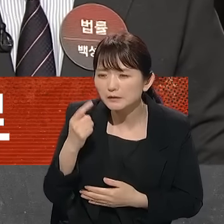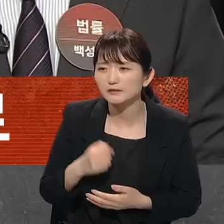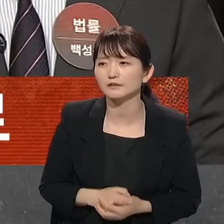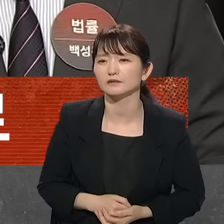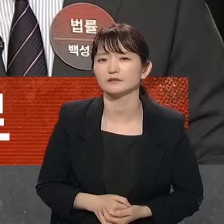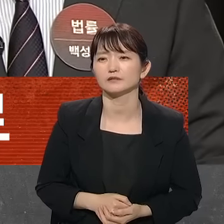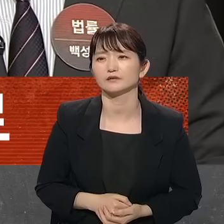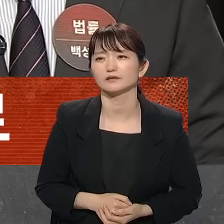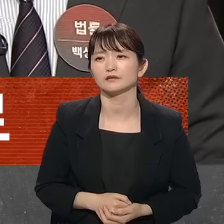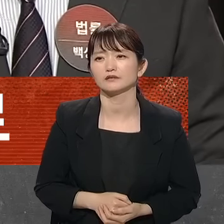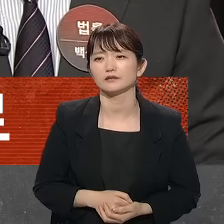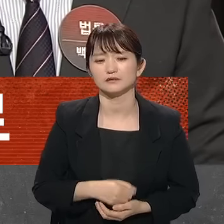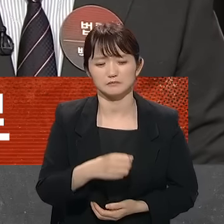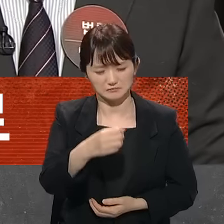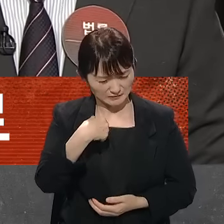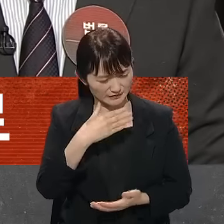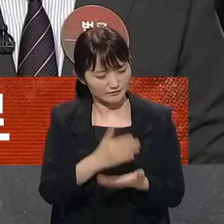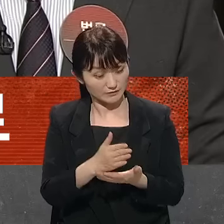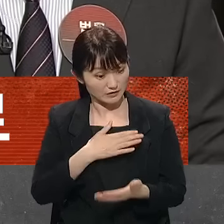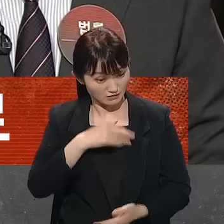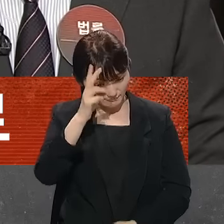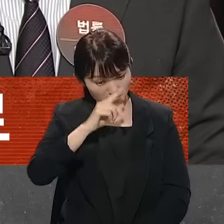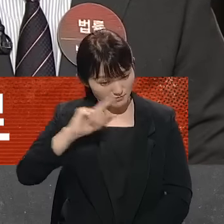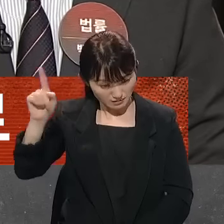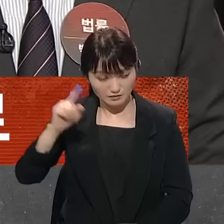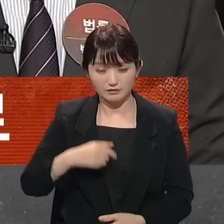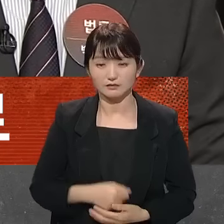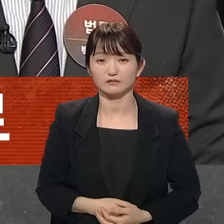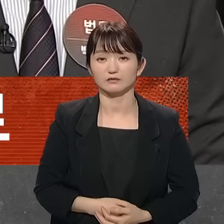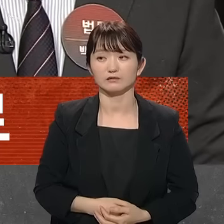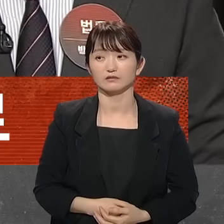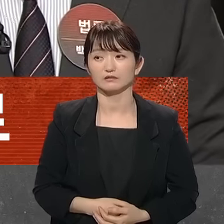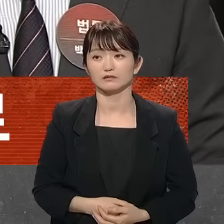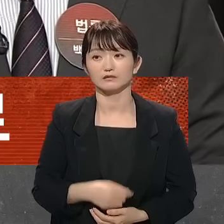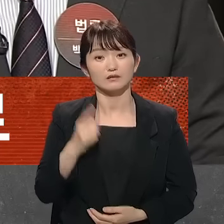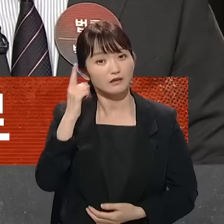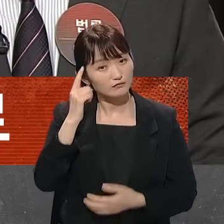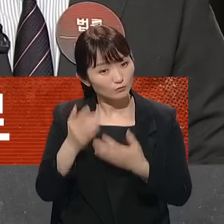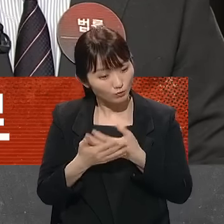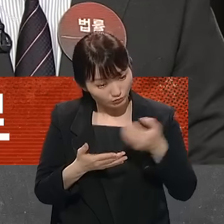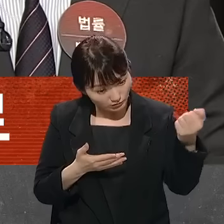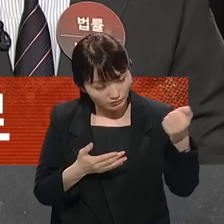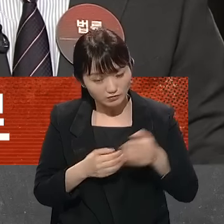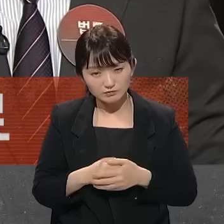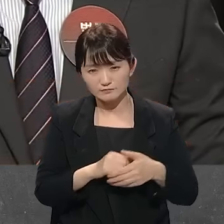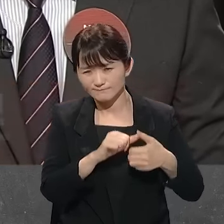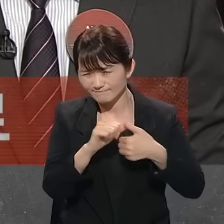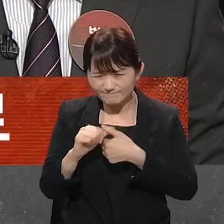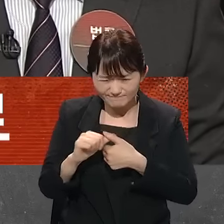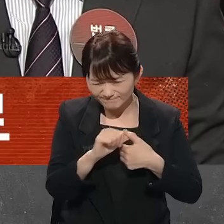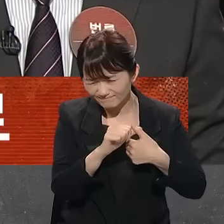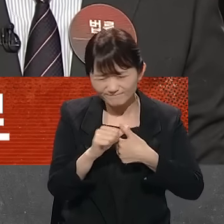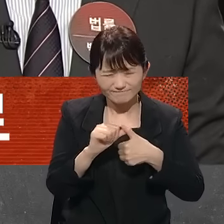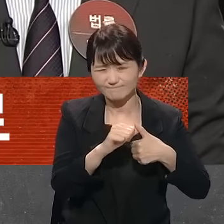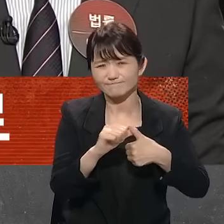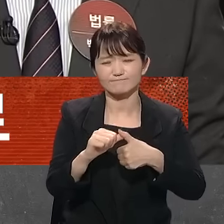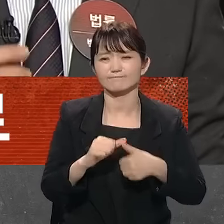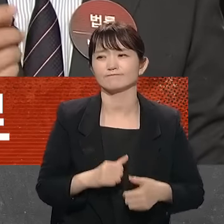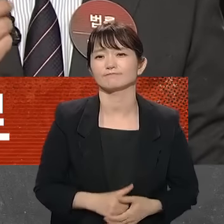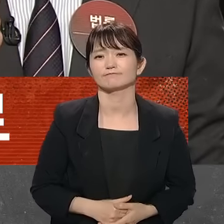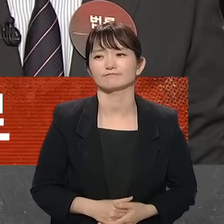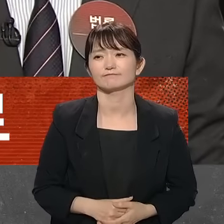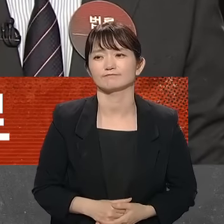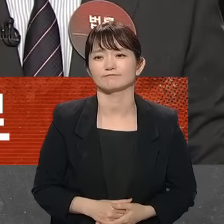이제 더 이상 말은 됐고 예. 나는 이제 경찰에 신고하겠다 하니까 그것도 핸드폰을 뺐고 그러면서 옥신각신하는 과정에서